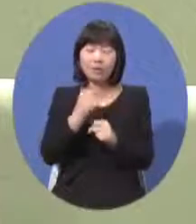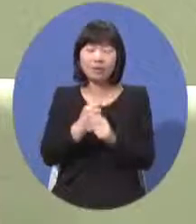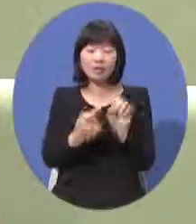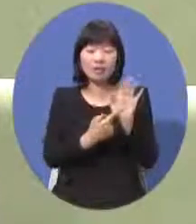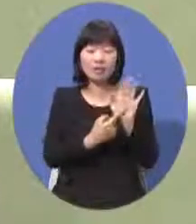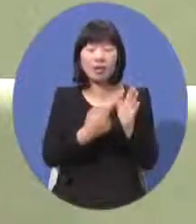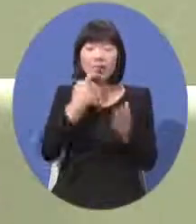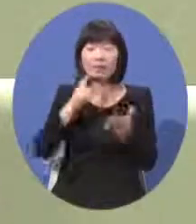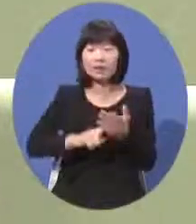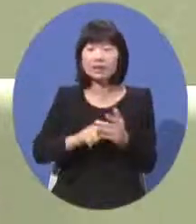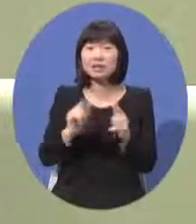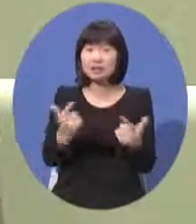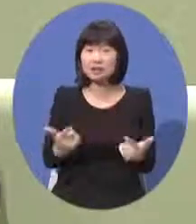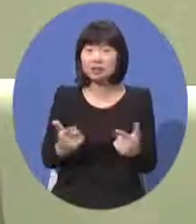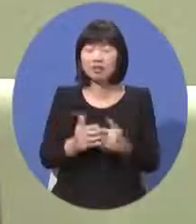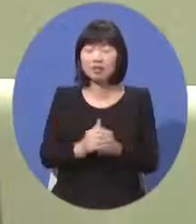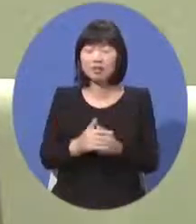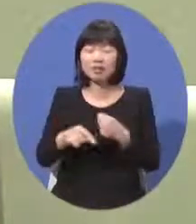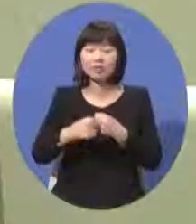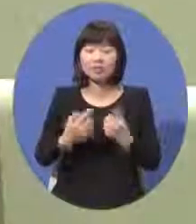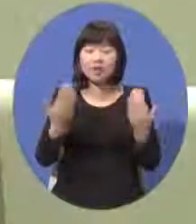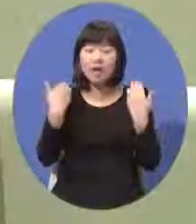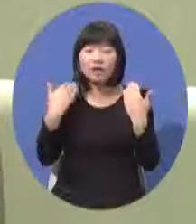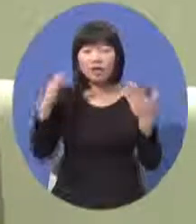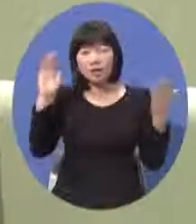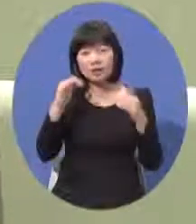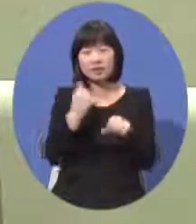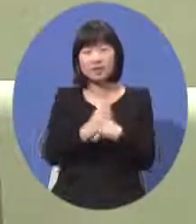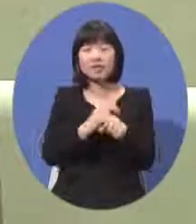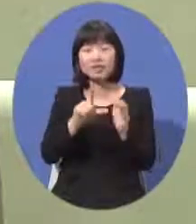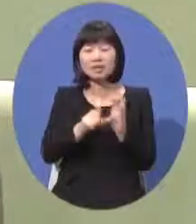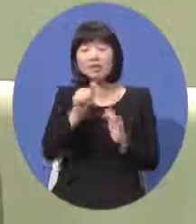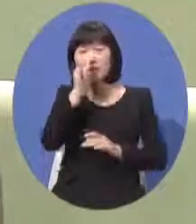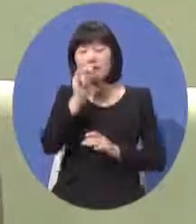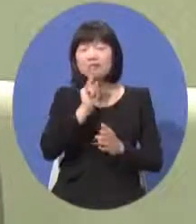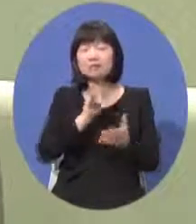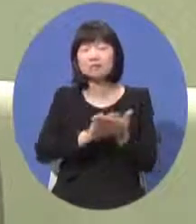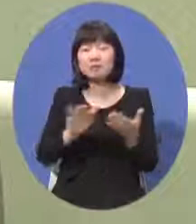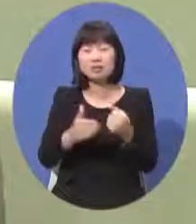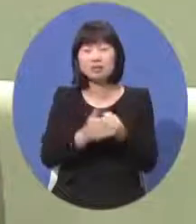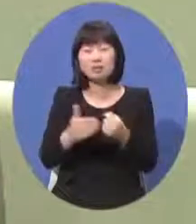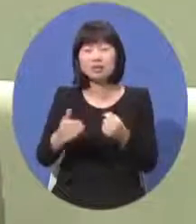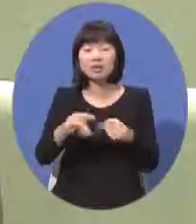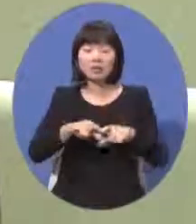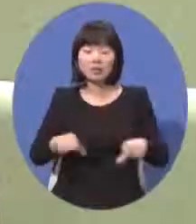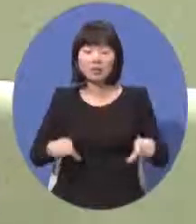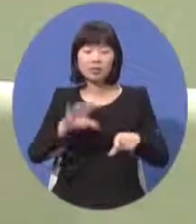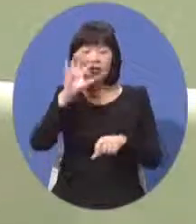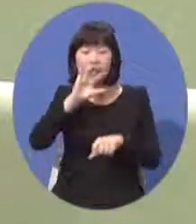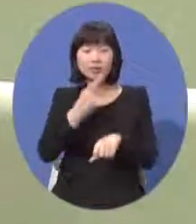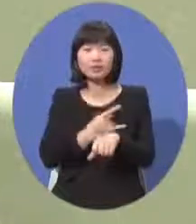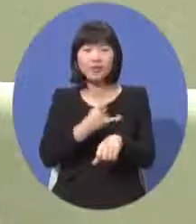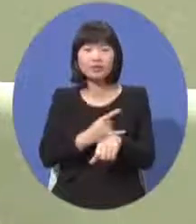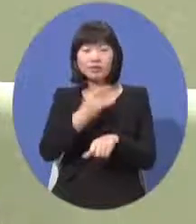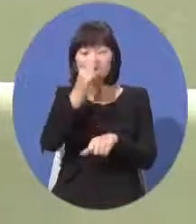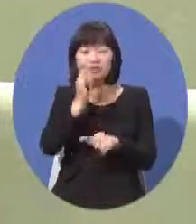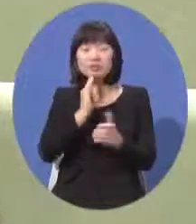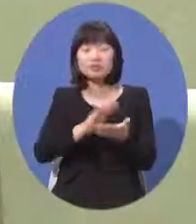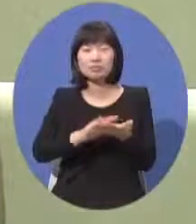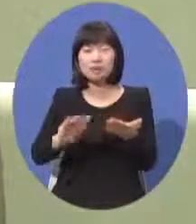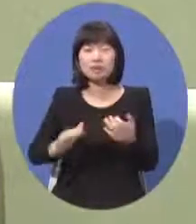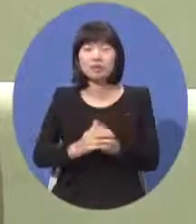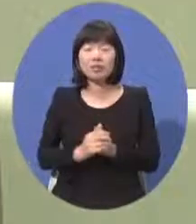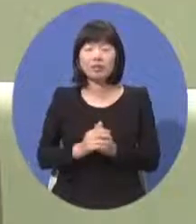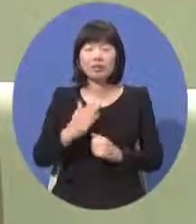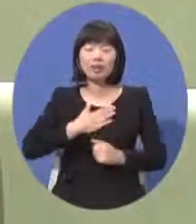게 굉장히 힘든 경우가 있어요. 예. 초등학교 아이들 정도도 그럴 수 있거든요. 그렇기 때문에 뭐 이걸 평소에 연습을 좀 해볼 수 있어요. 그래서